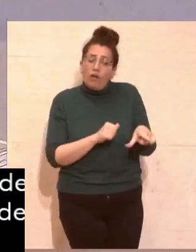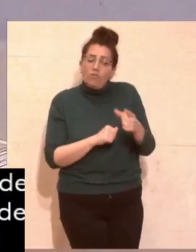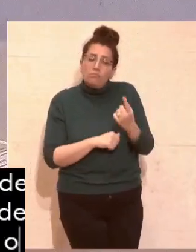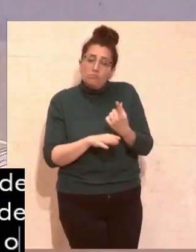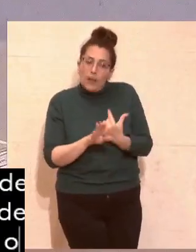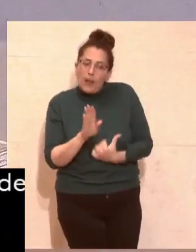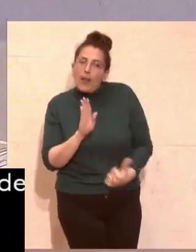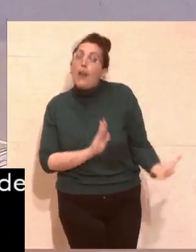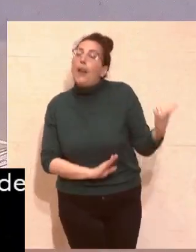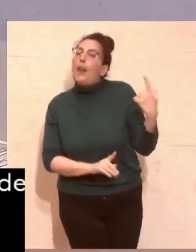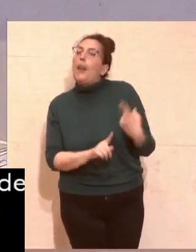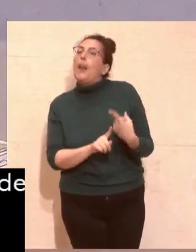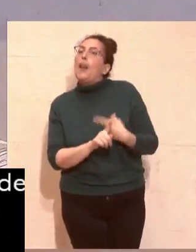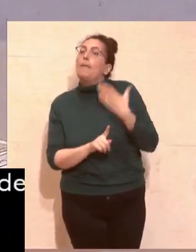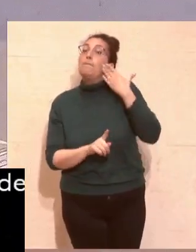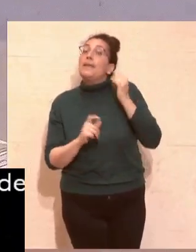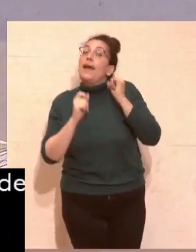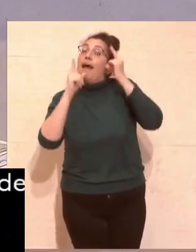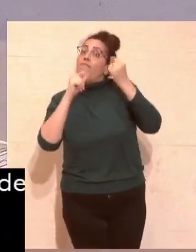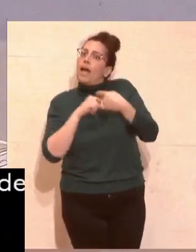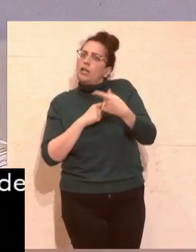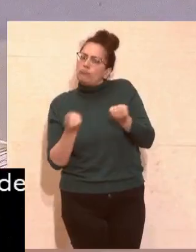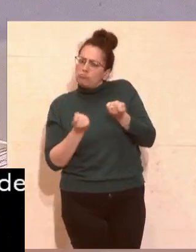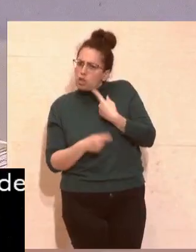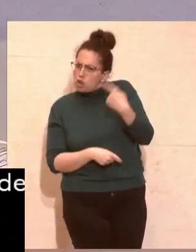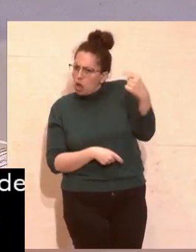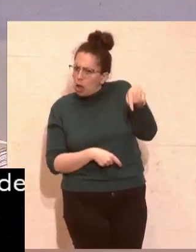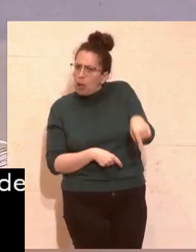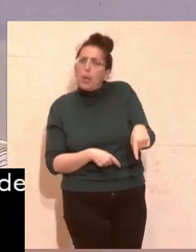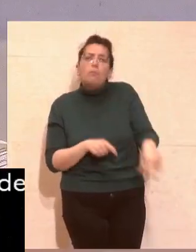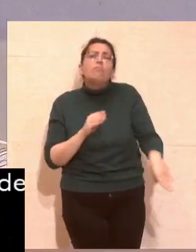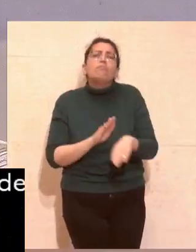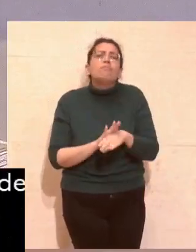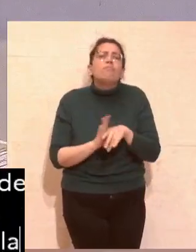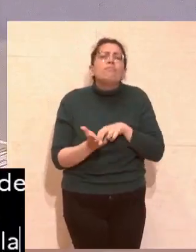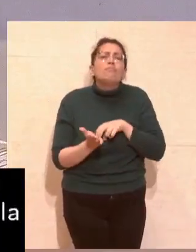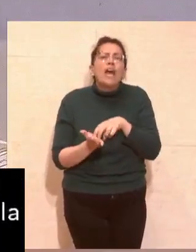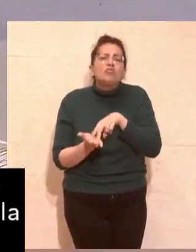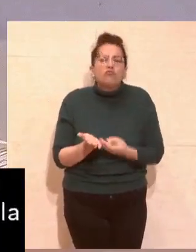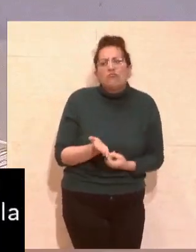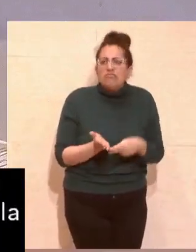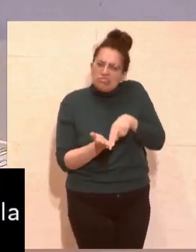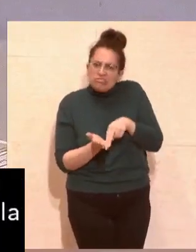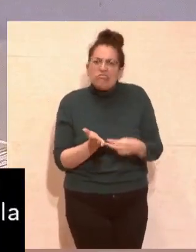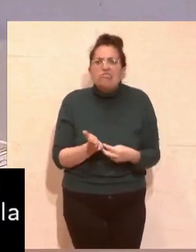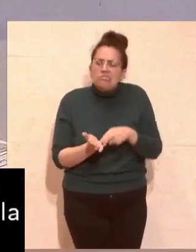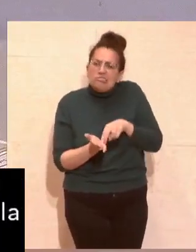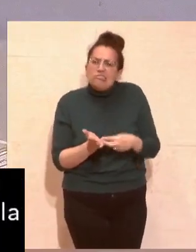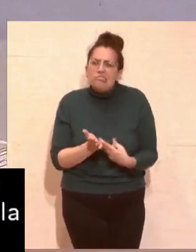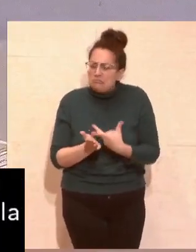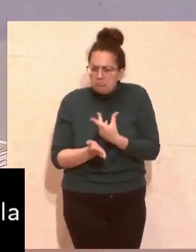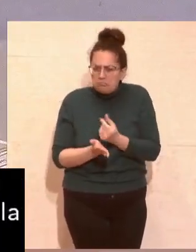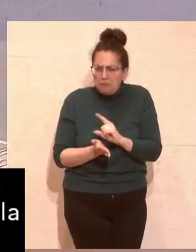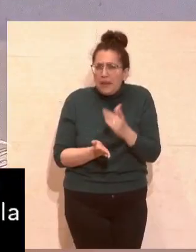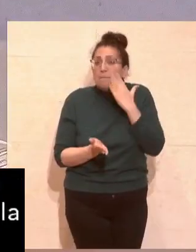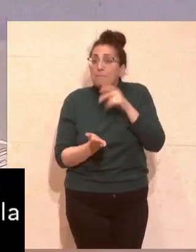une autonomie le plus complète. Un peu comme la marche. Au début, l'enfant tombe, se relève, mais en même temps, plus il